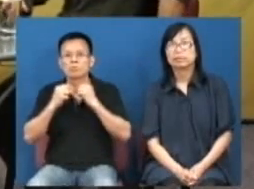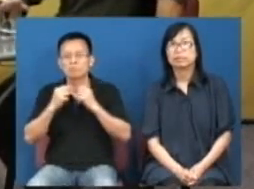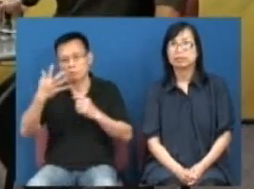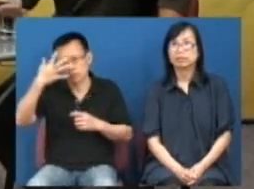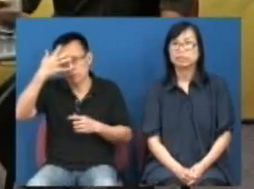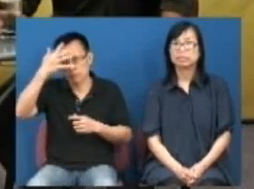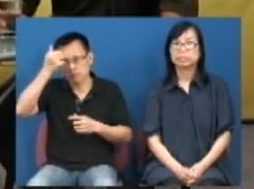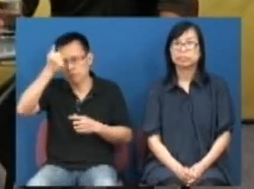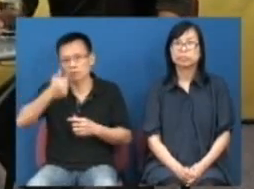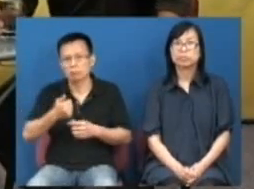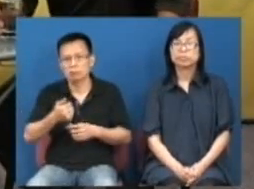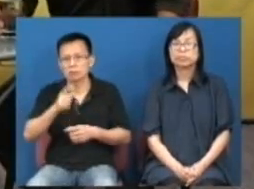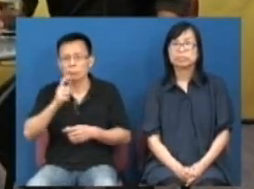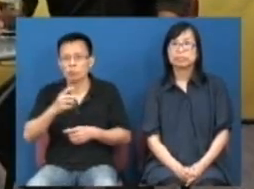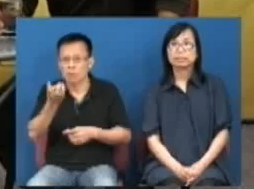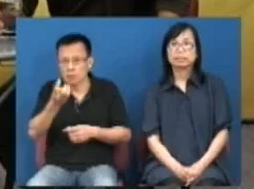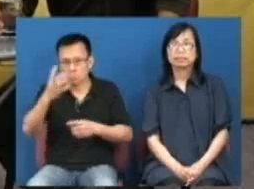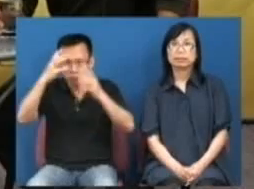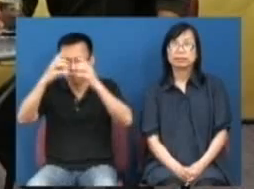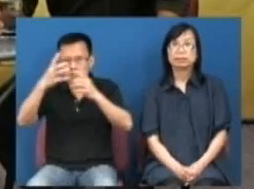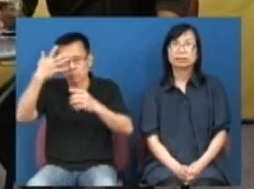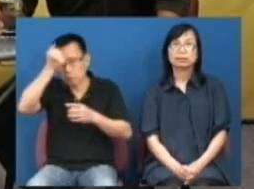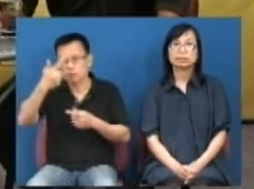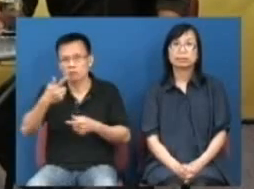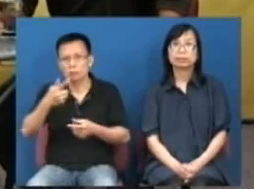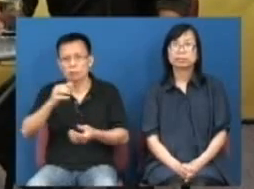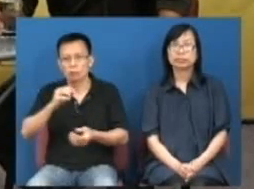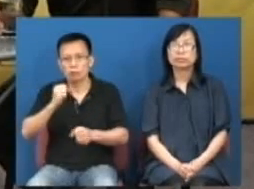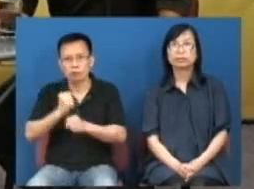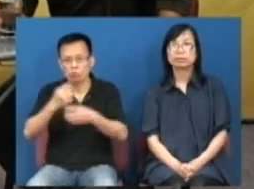特首出嚟做啲嘢俾我睇啊？有冇啲嘢做完我哋拍手掌咧？ 嗯，